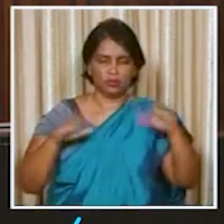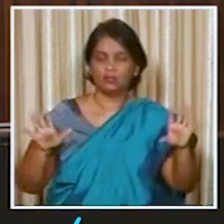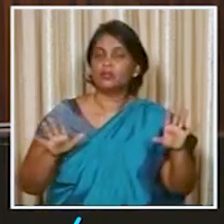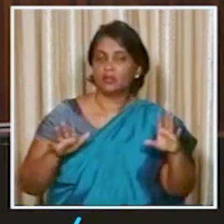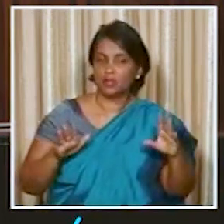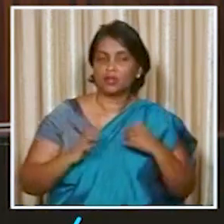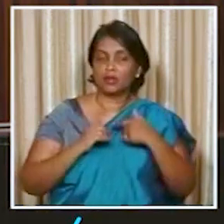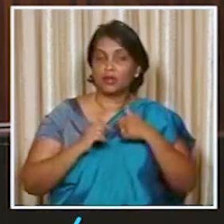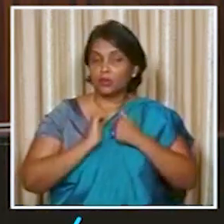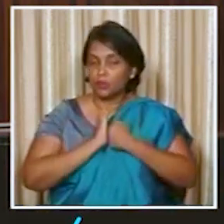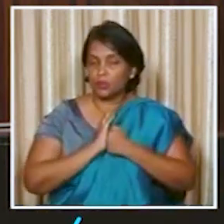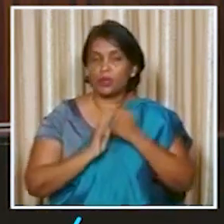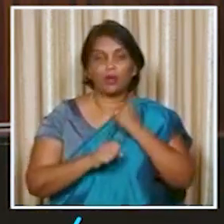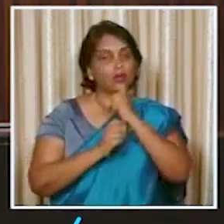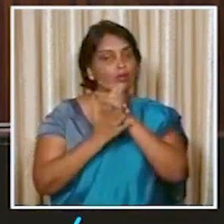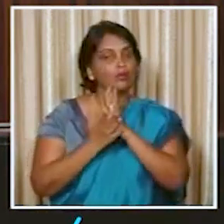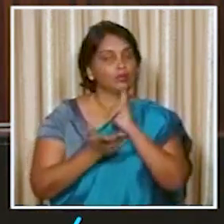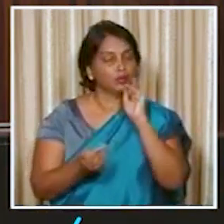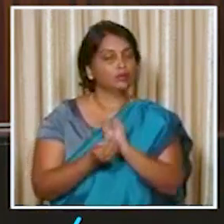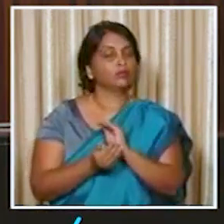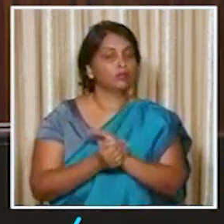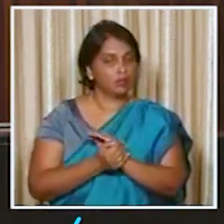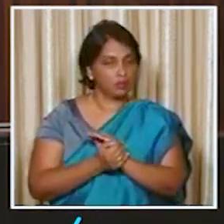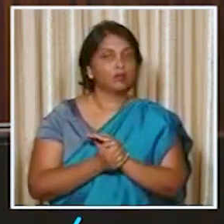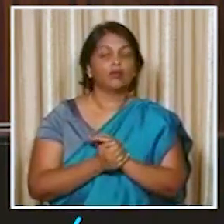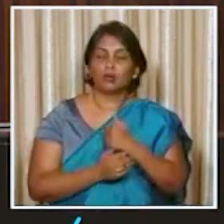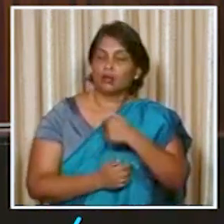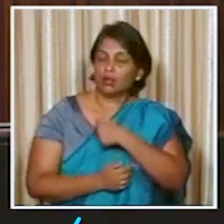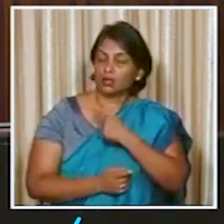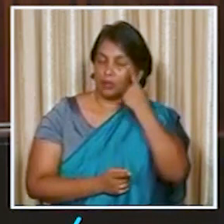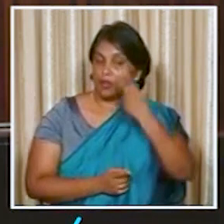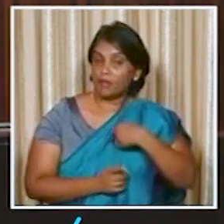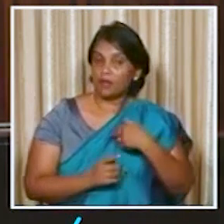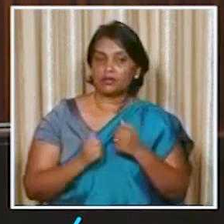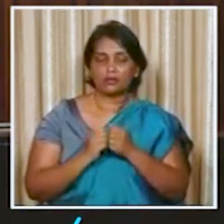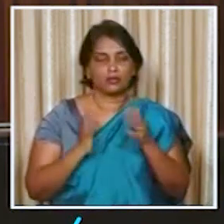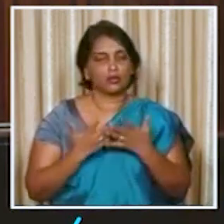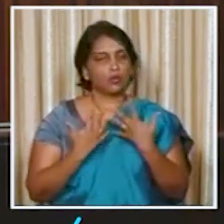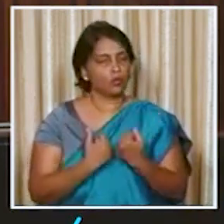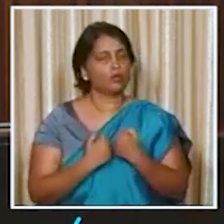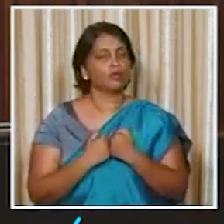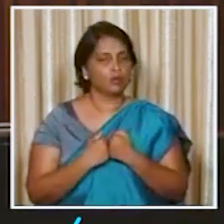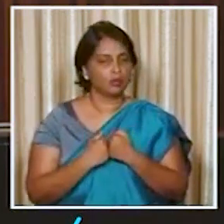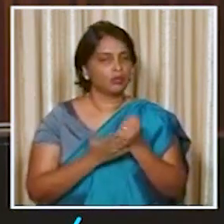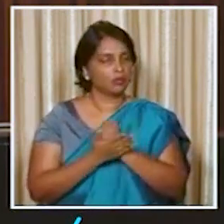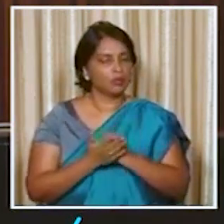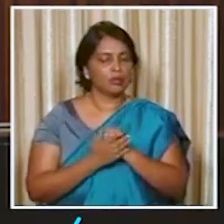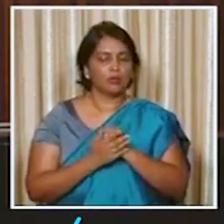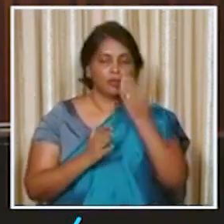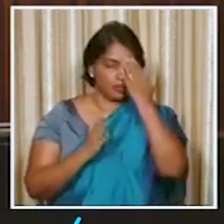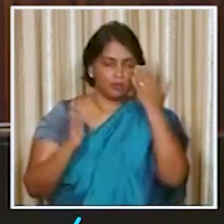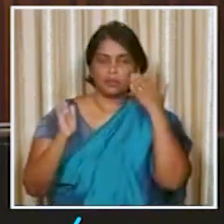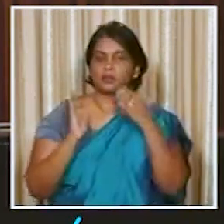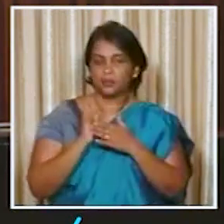කරමින් උත්තරීතර වූ ආණ්ඩුක්‍රම ව්‍යවස්ථාව ආරක්ෂා කිරීමට හදවතට එකඟව මට තිබුණු තදබල අවශ්‍යතාවයේ සියල්ලන්ටම කාරුණිකව